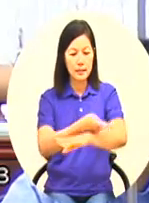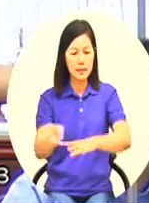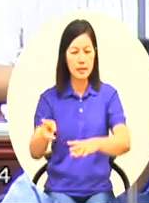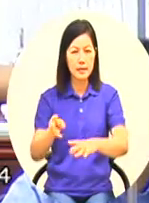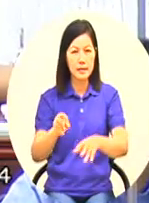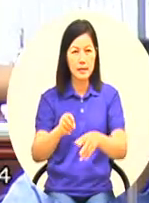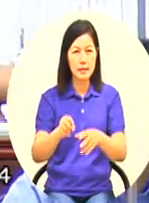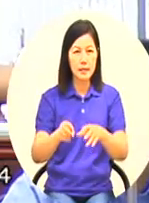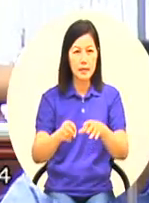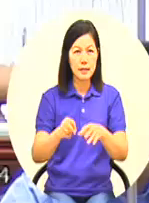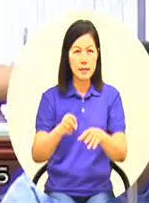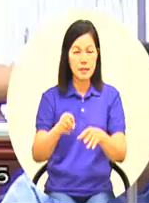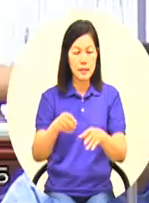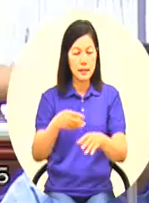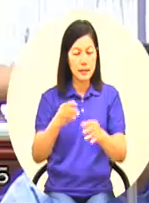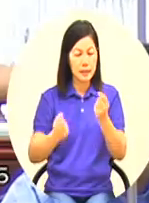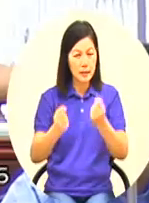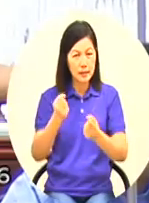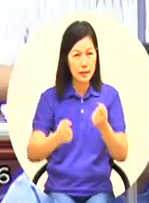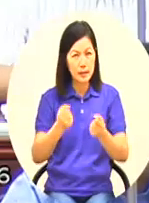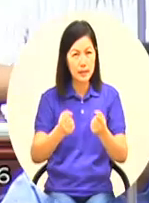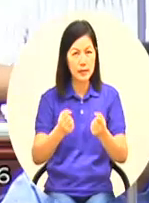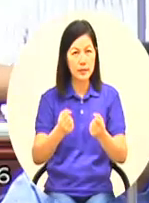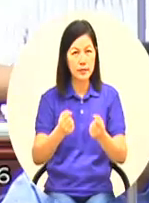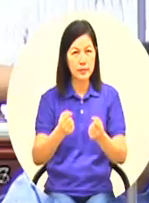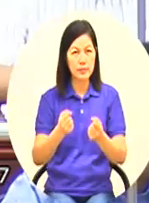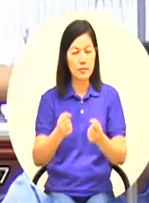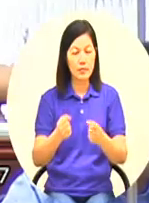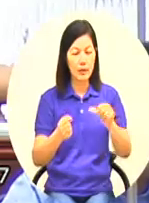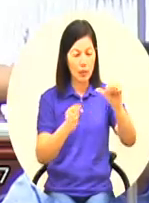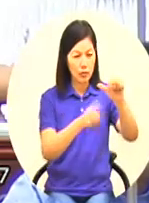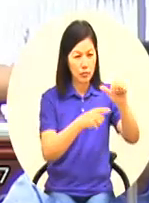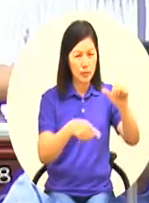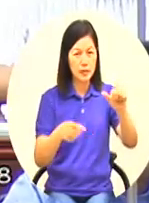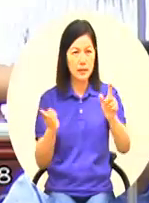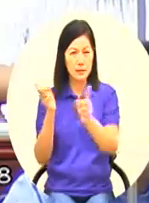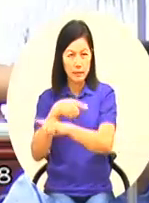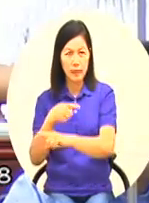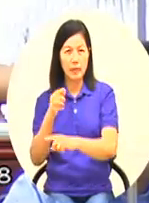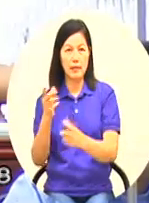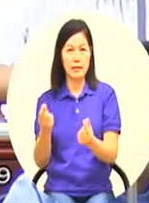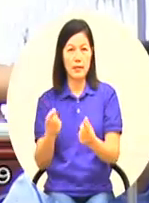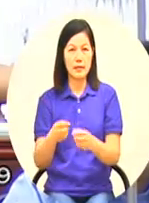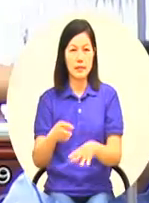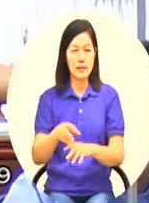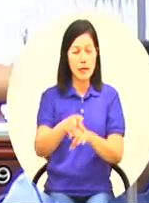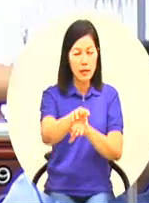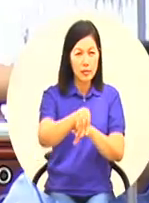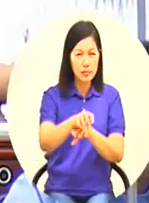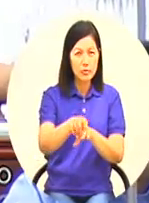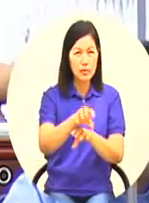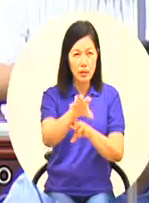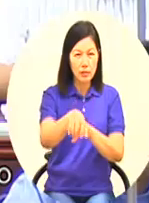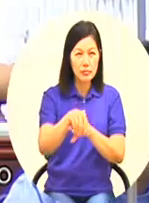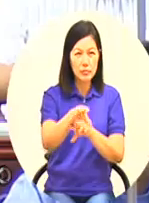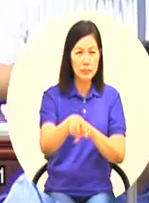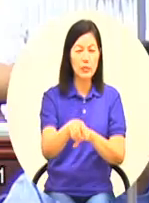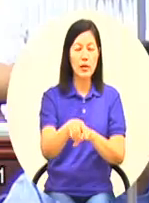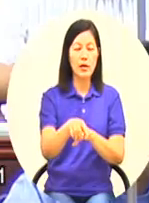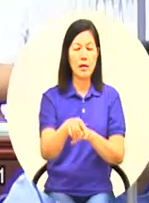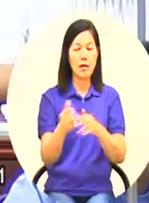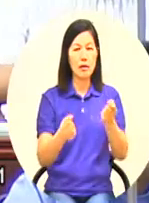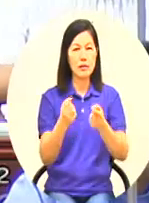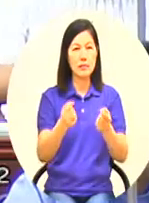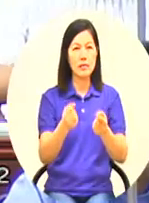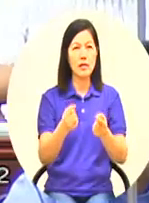动5-6个人、那还有包含像抓斗车、刷鸟啊、那这